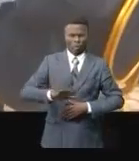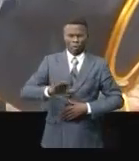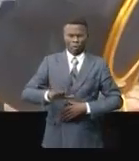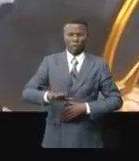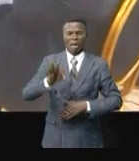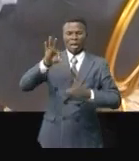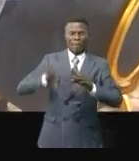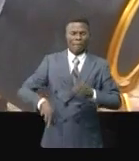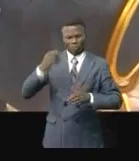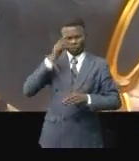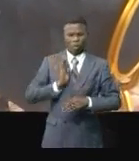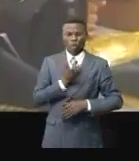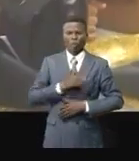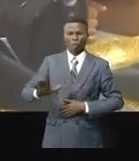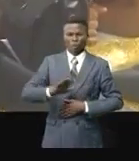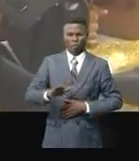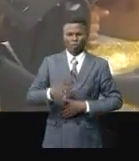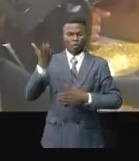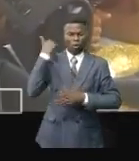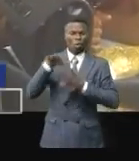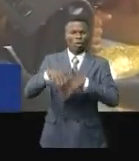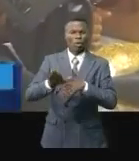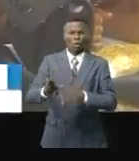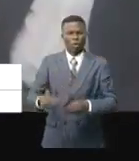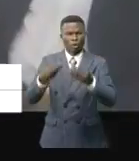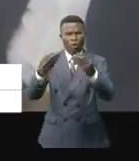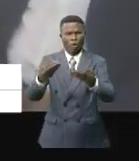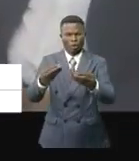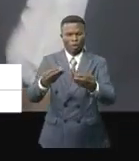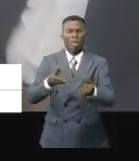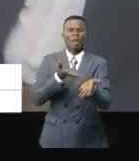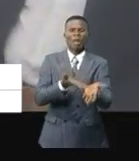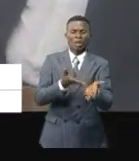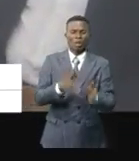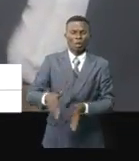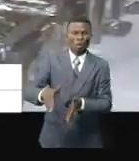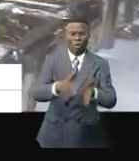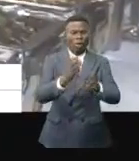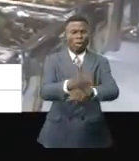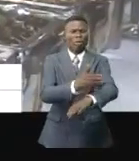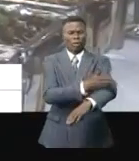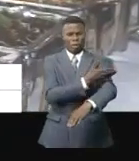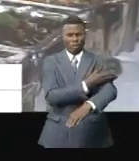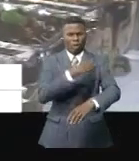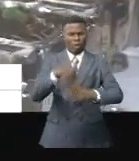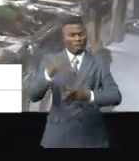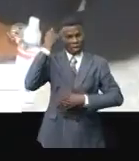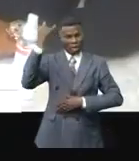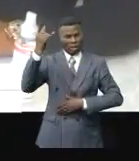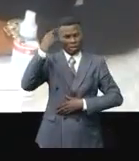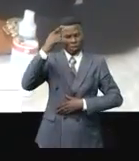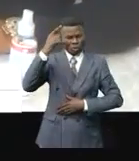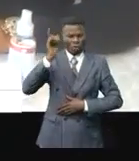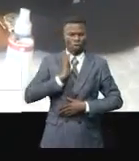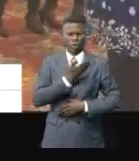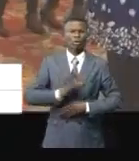intérêt pour la nation. L'eau de la rivière Luisa, lui remise, lui servira de chemin pour aller de l'avant dans ses opinions pour la cause du